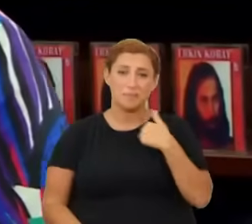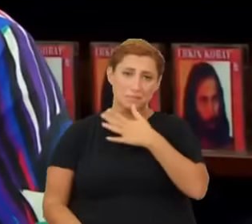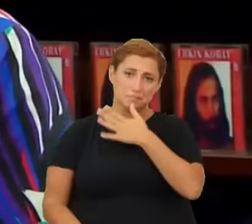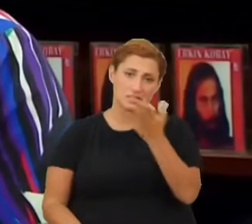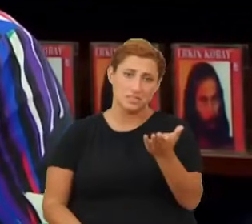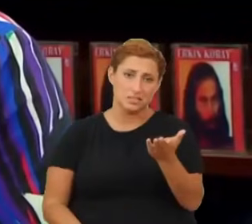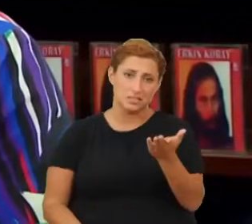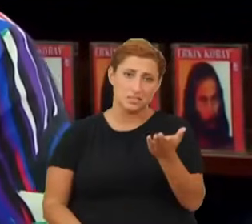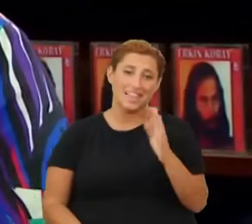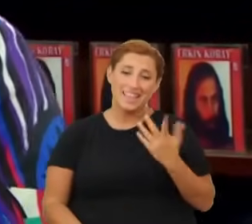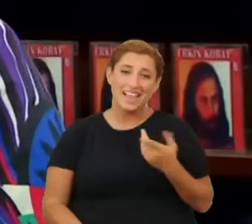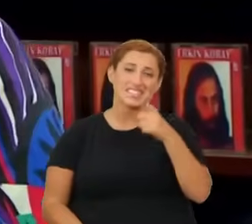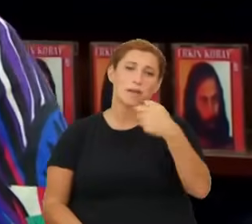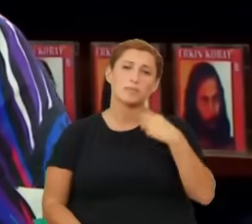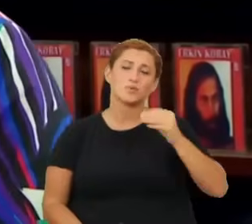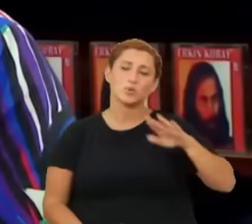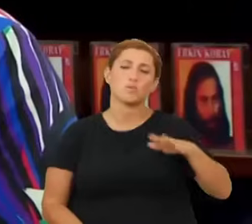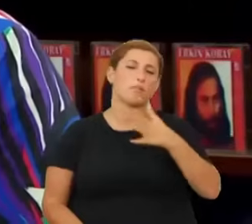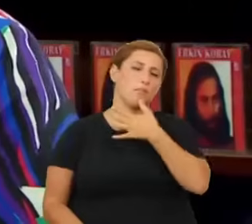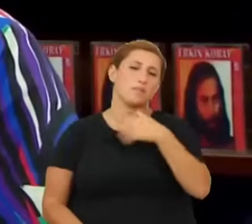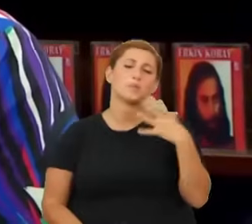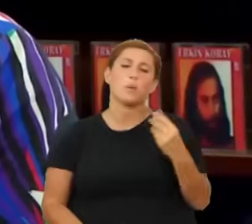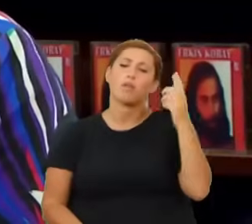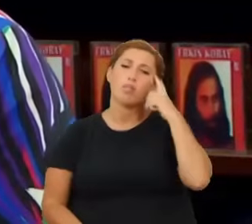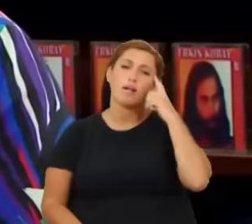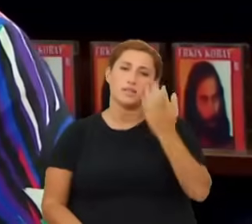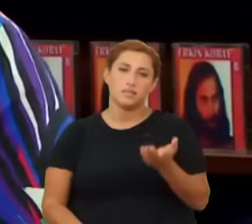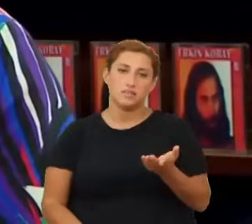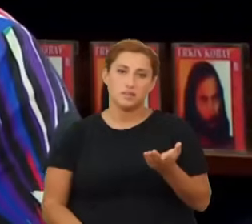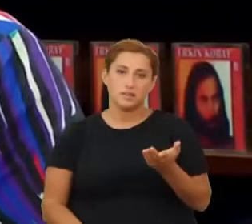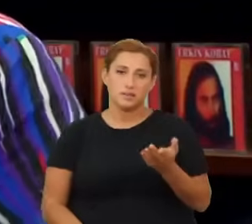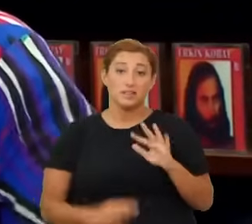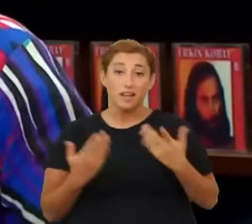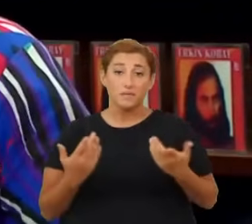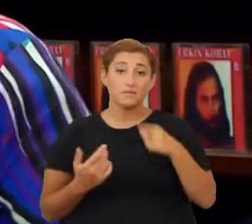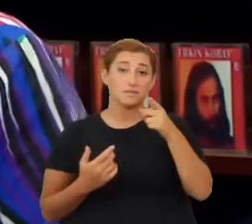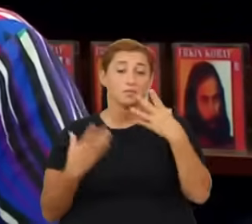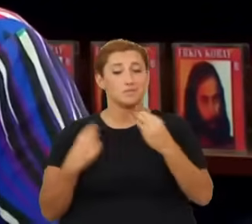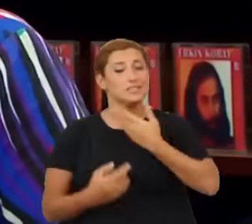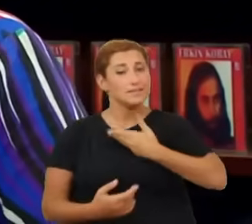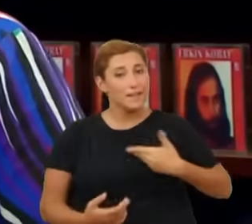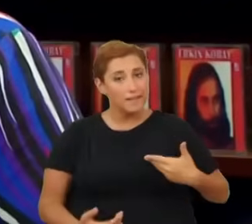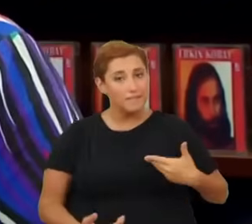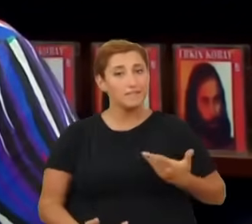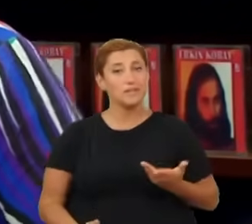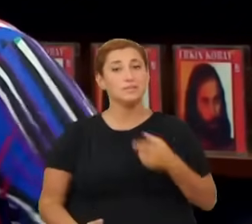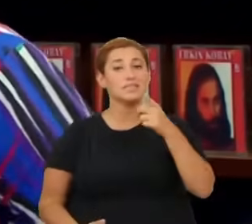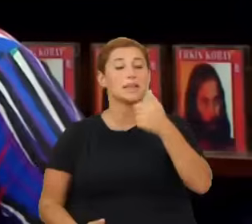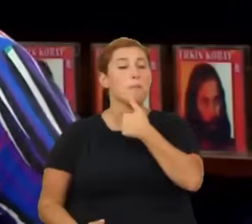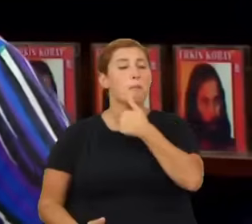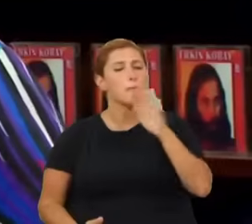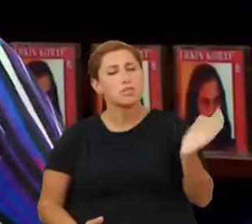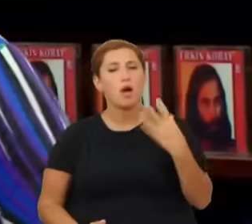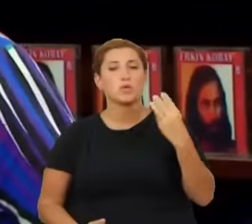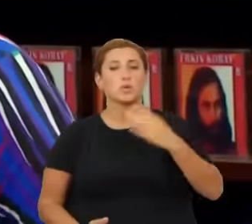bilirsin. Yani sen benim çocukluğumu bilirsin, beni çok iyi tanırsın. Yani sana olan sevgimi, seni babamdan